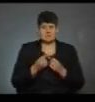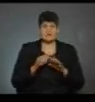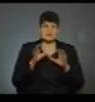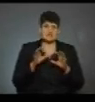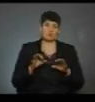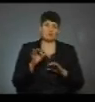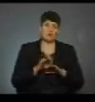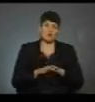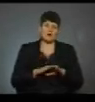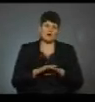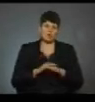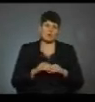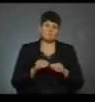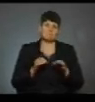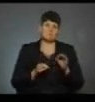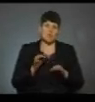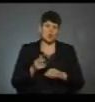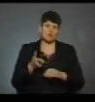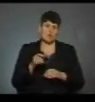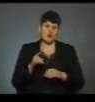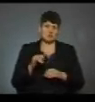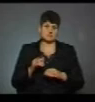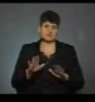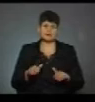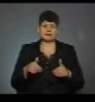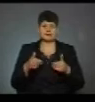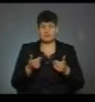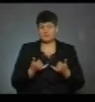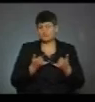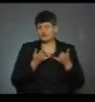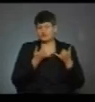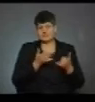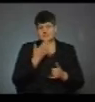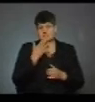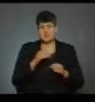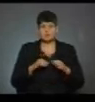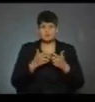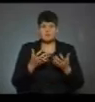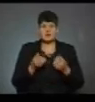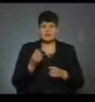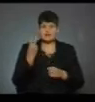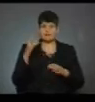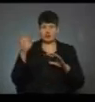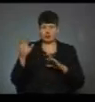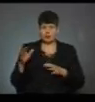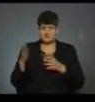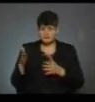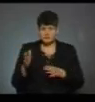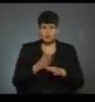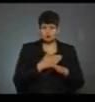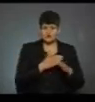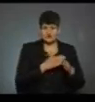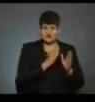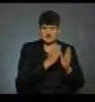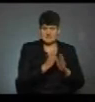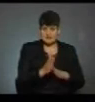ринок природнього газу і дала повноваження Національній комісії приймати два кодекси – кодекс газорозподільчих систем